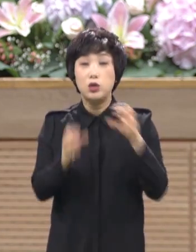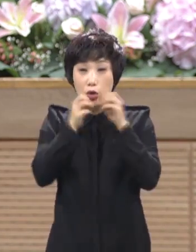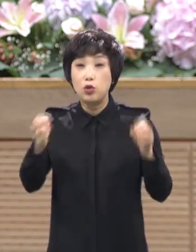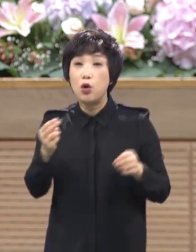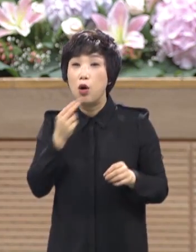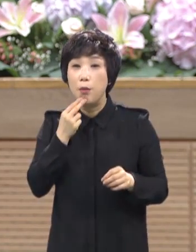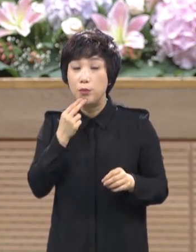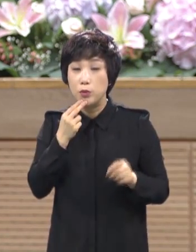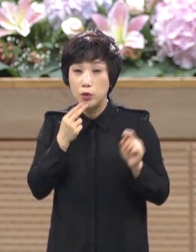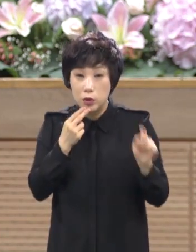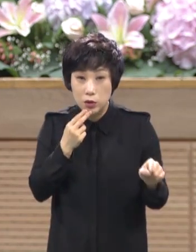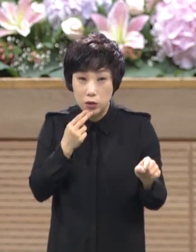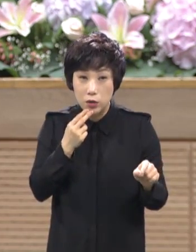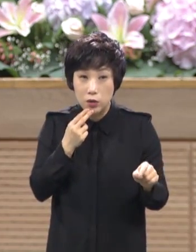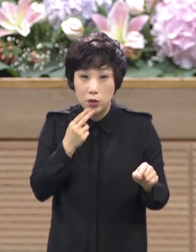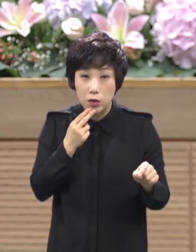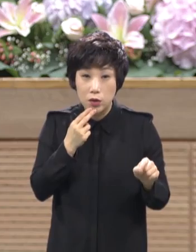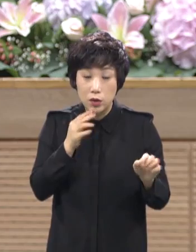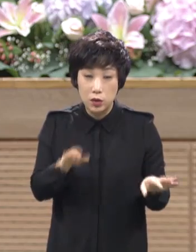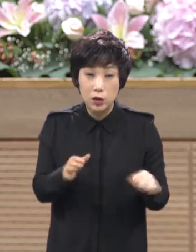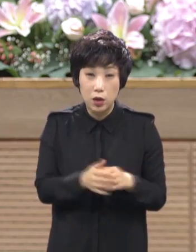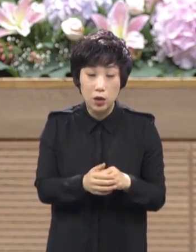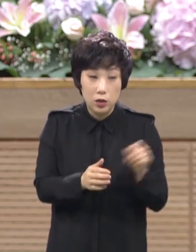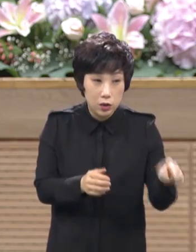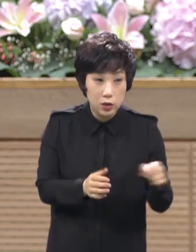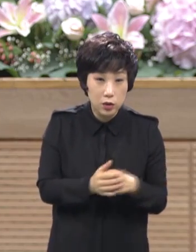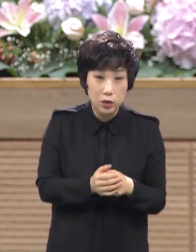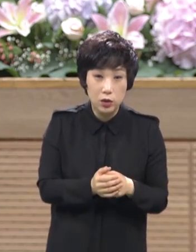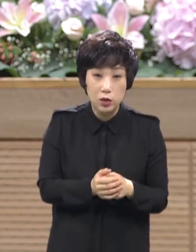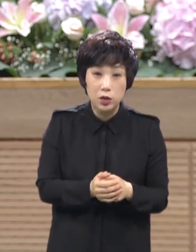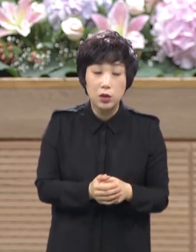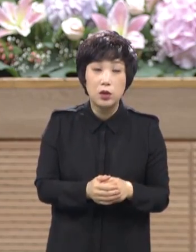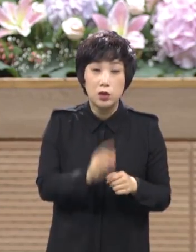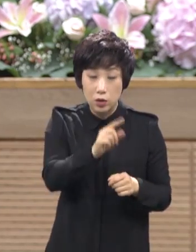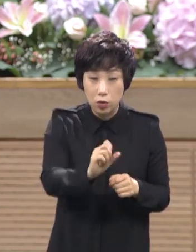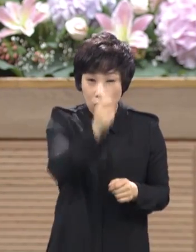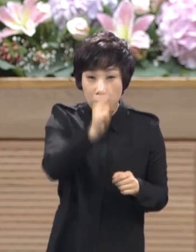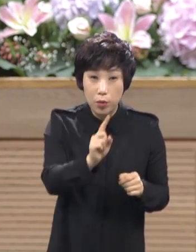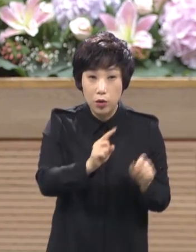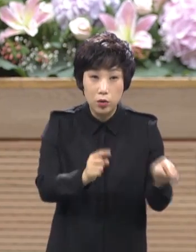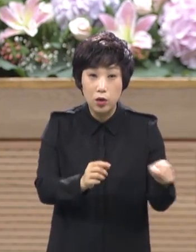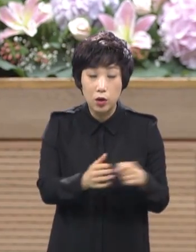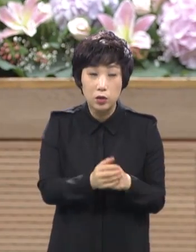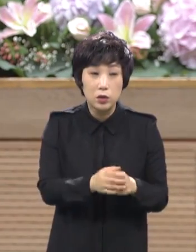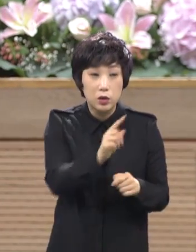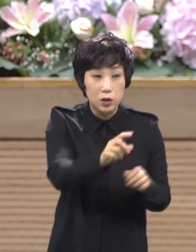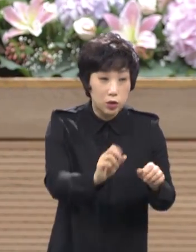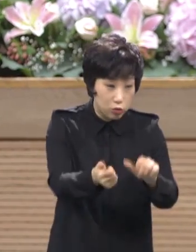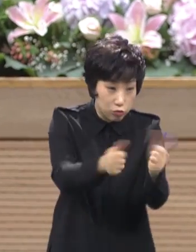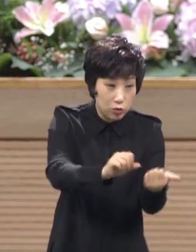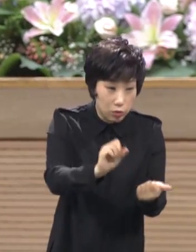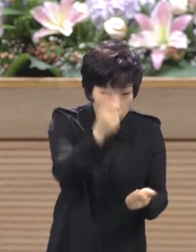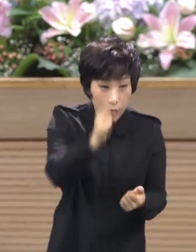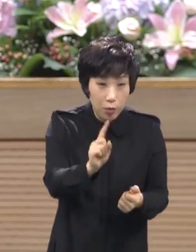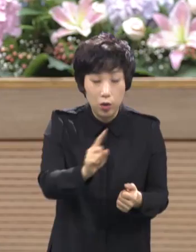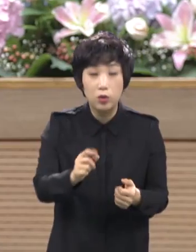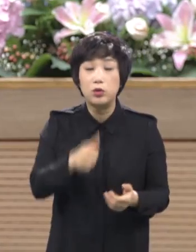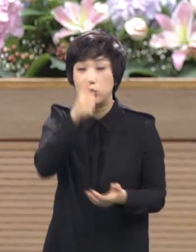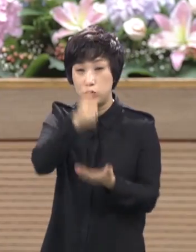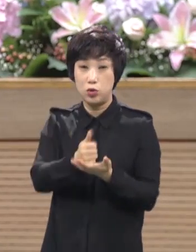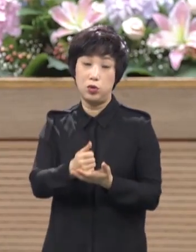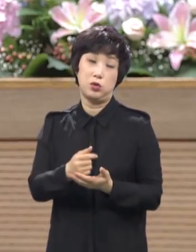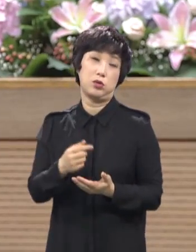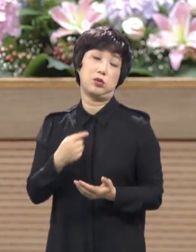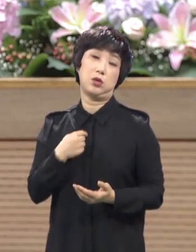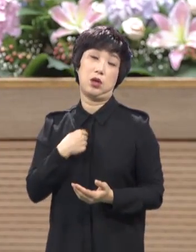전도하는 그 사람의 죽게 된 그 피값은 내게서 찾으리라. 전도 않는 죄가